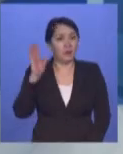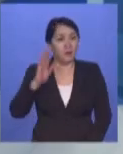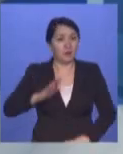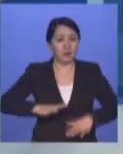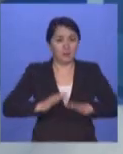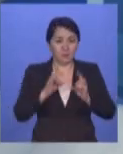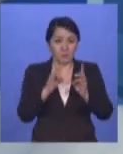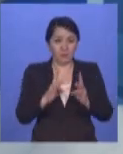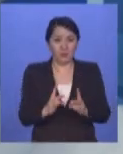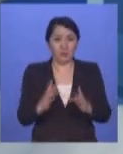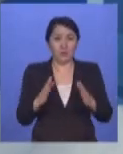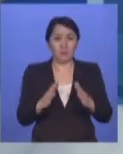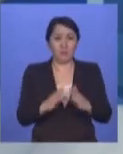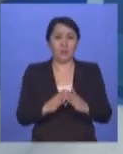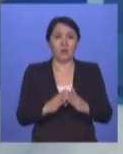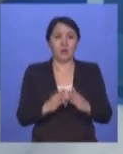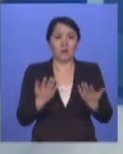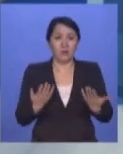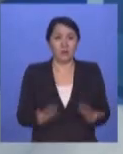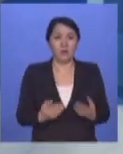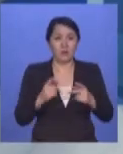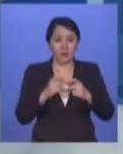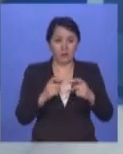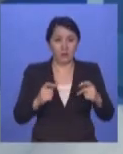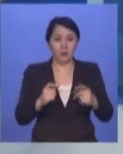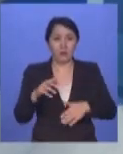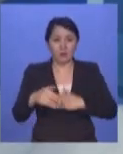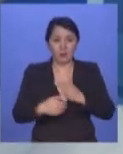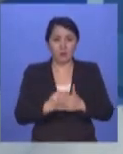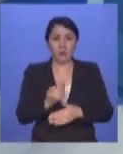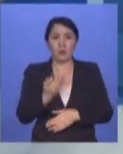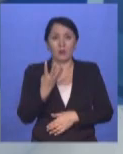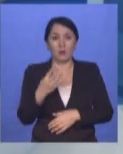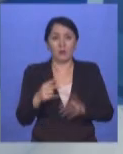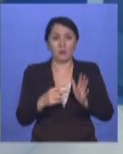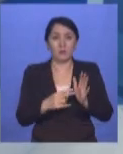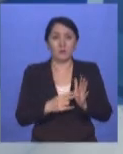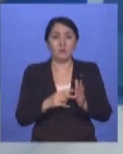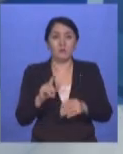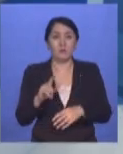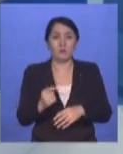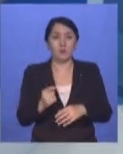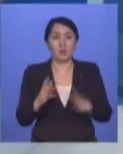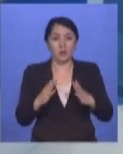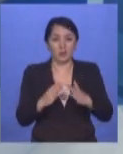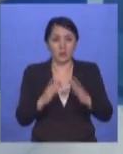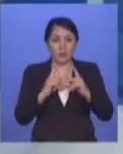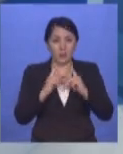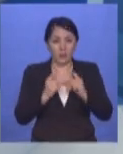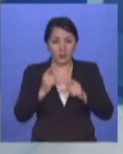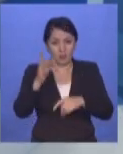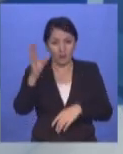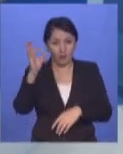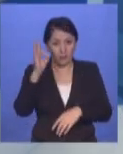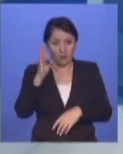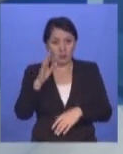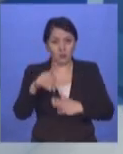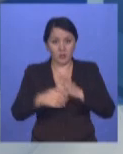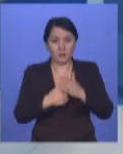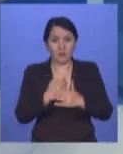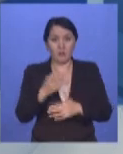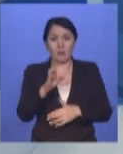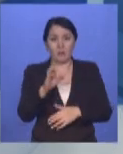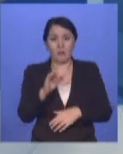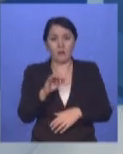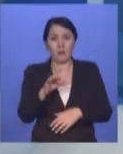Тасқыннан зардап шегіп үйлер апатты деп танылған тұрғындарға тағы жаңа 47 баспананың кілті табысталды. Естеріңізге сала кетейік,